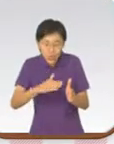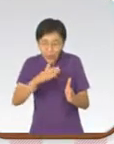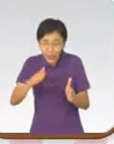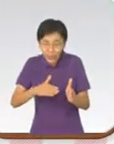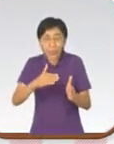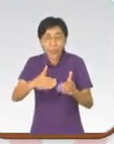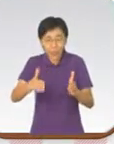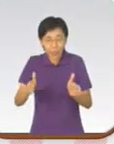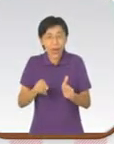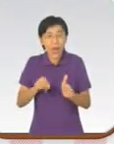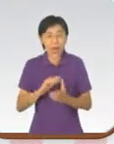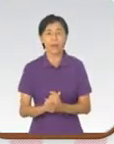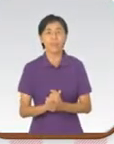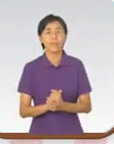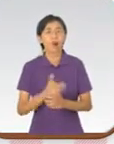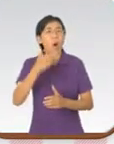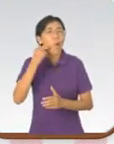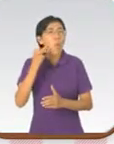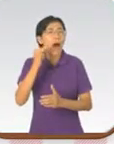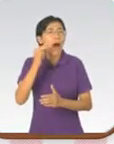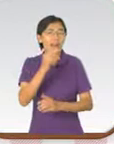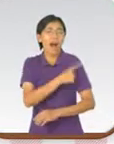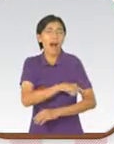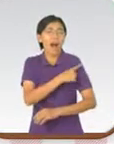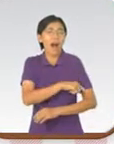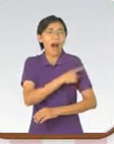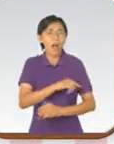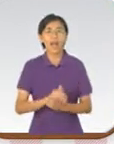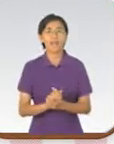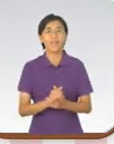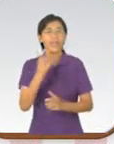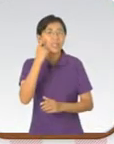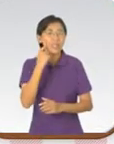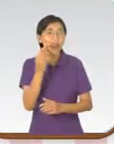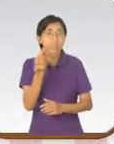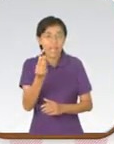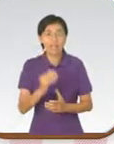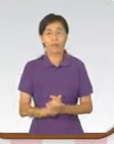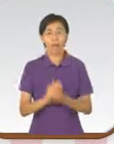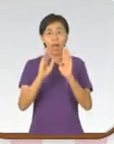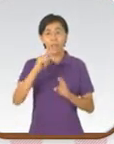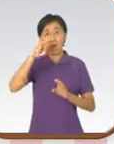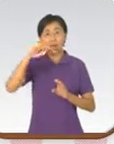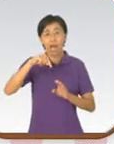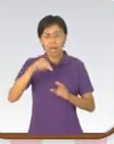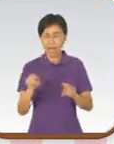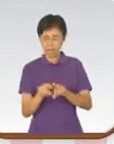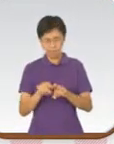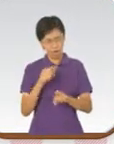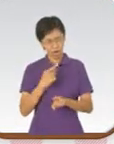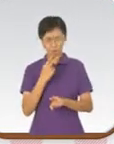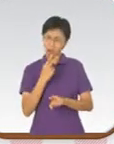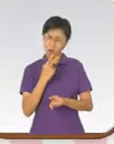เป็นไวท์ช็อกโกแลตกับสตรอเบอรี่หนึ่งอย่างแล้วก็อีกอย่างหนึ่งเป็นรสชาติไทย ๆ แต่หน้าตาฝรั่งนิดนึ